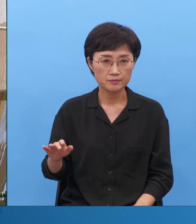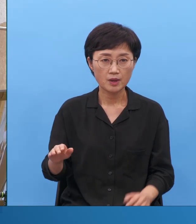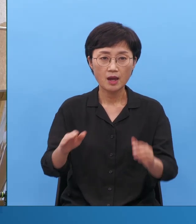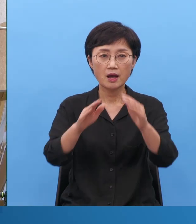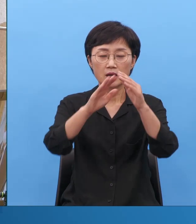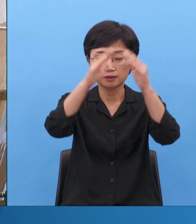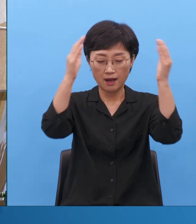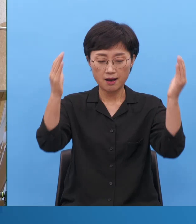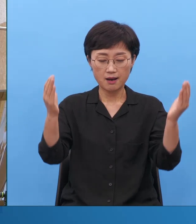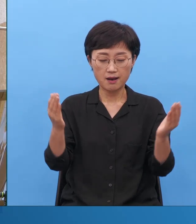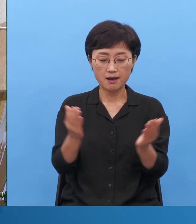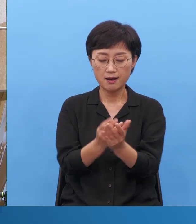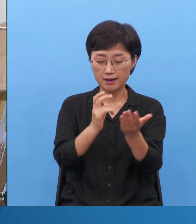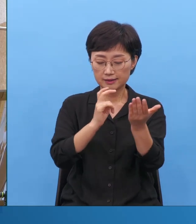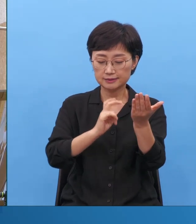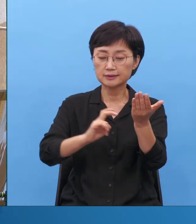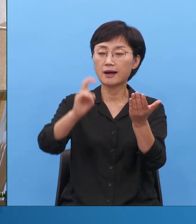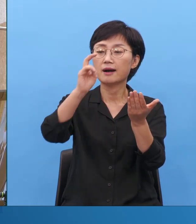다